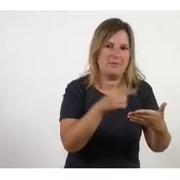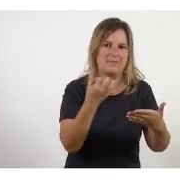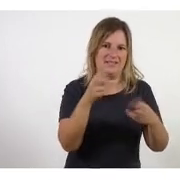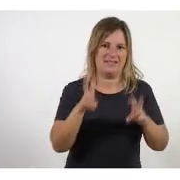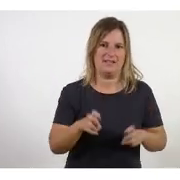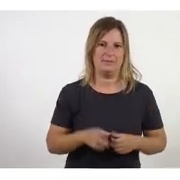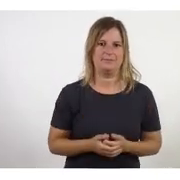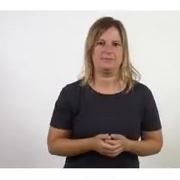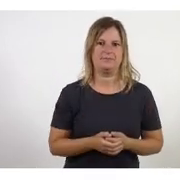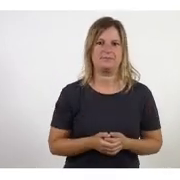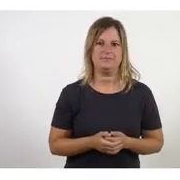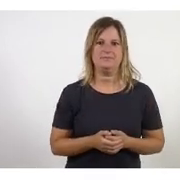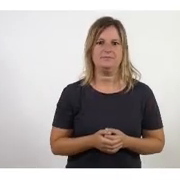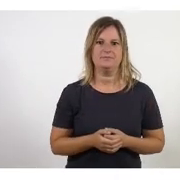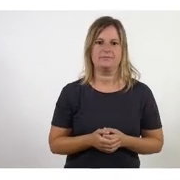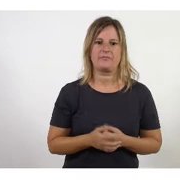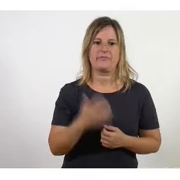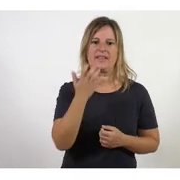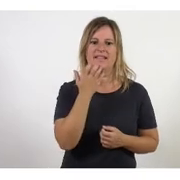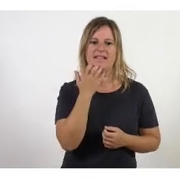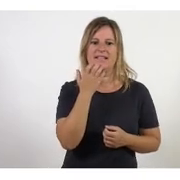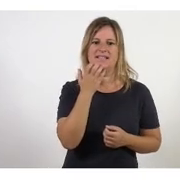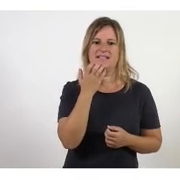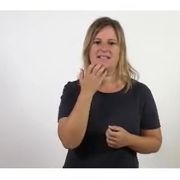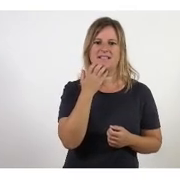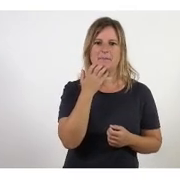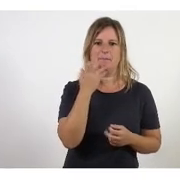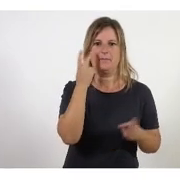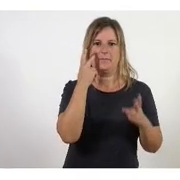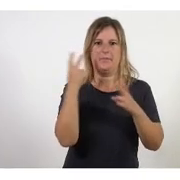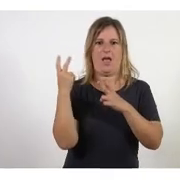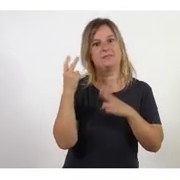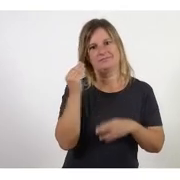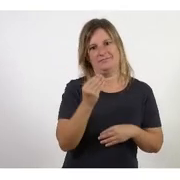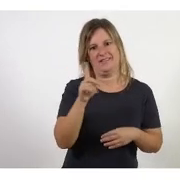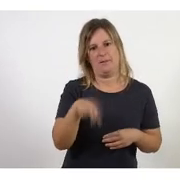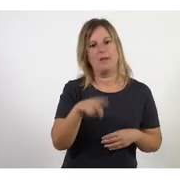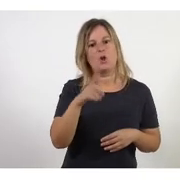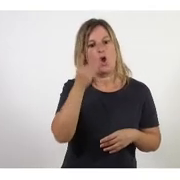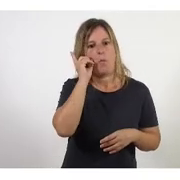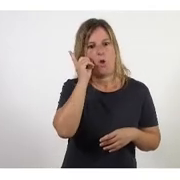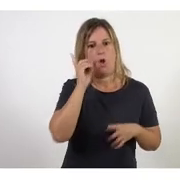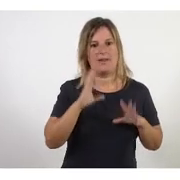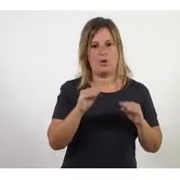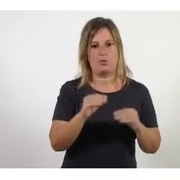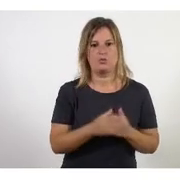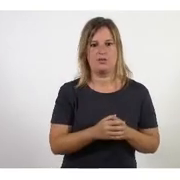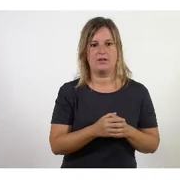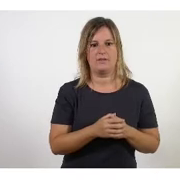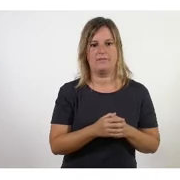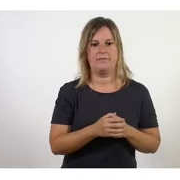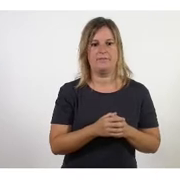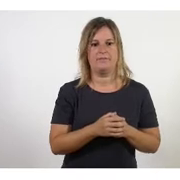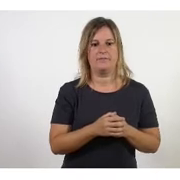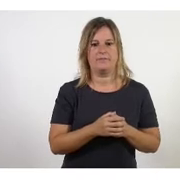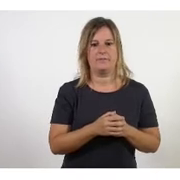missatge. En aquí tenim un exemple, també d'aquests que us deia top, això està fet amb un mòbil. És un senyor, és un exemple